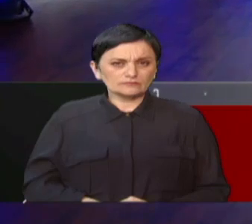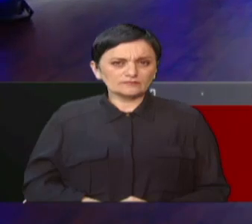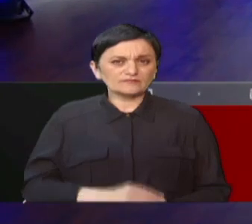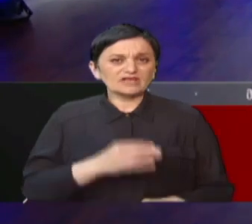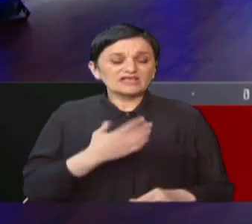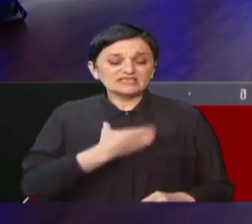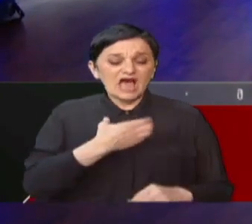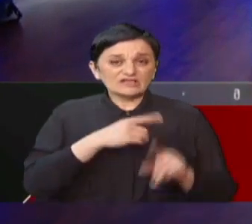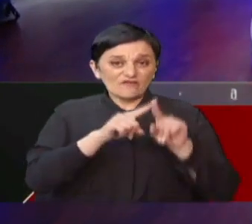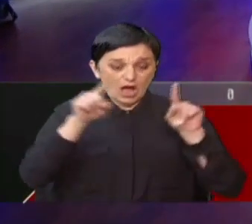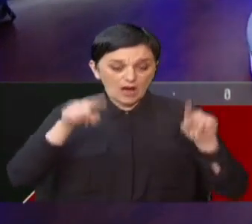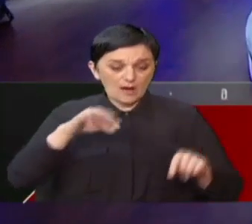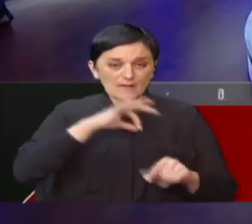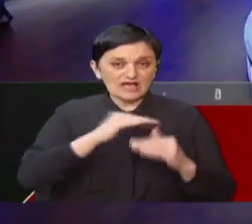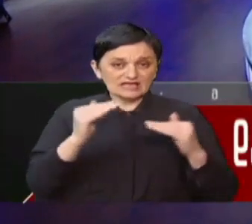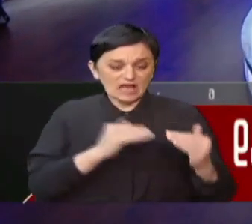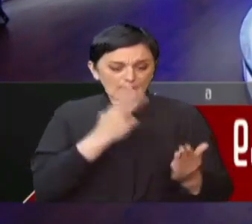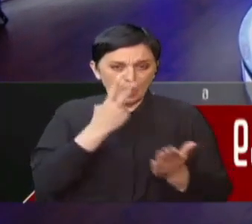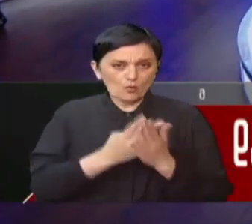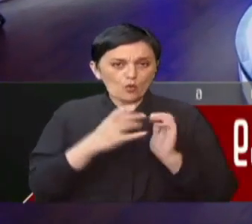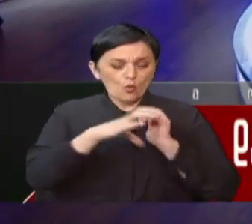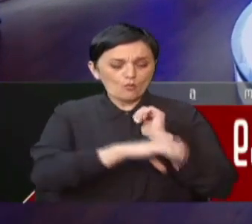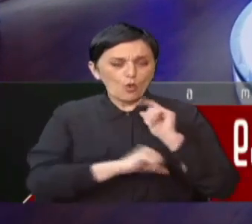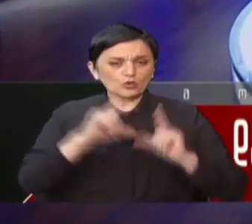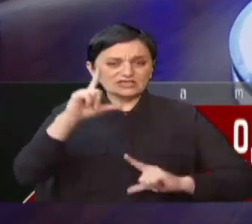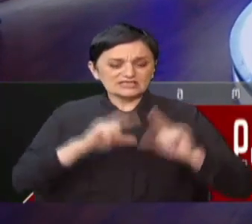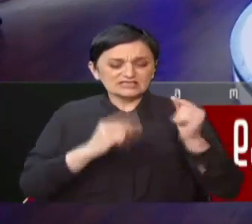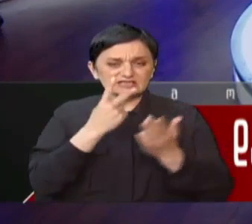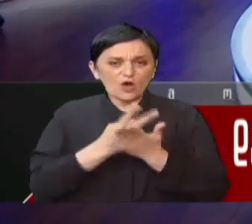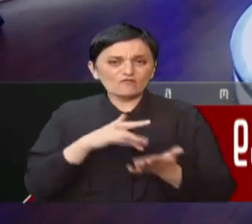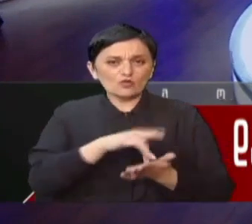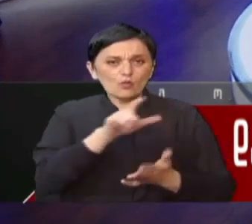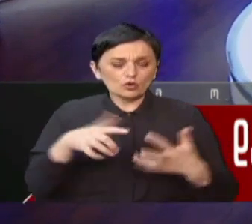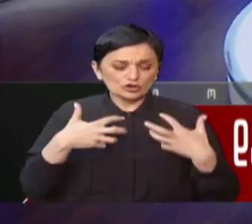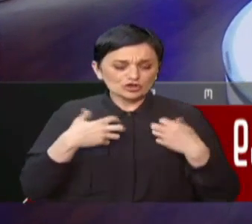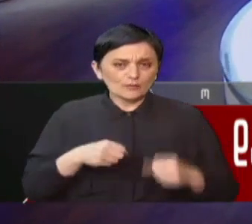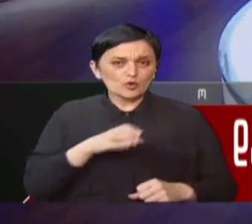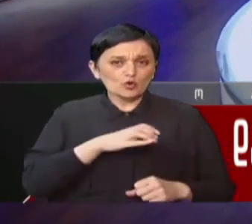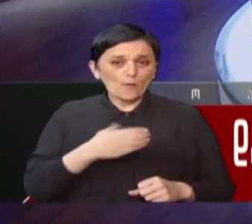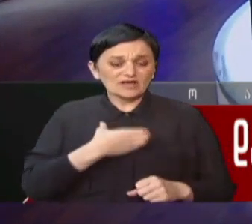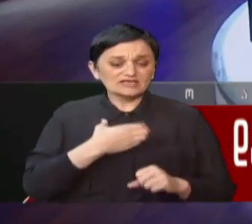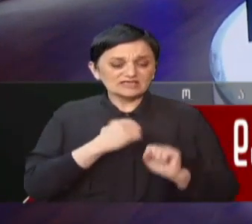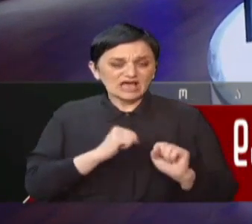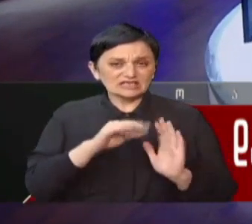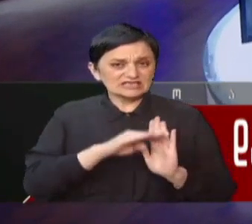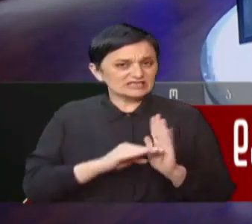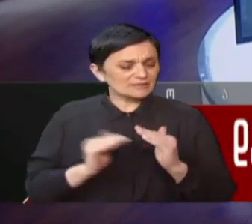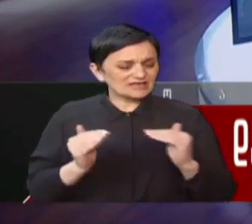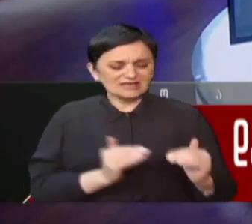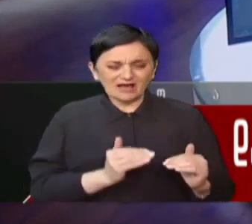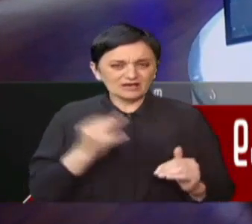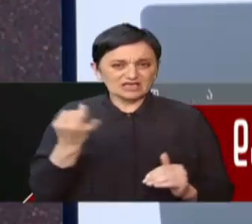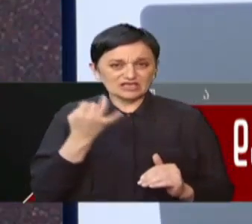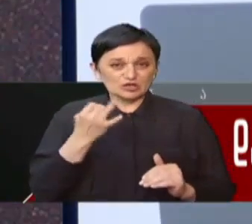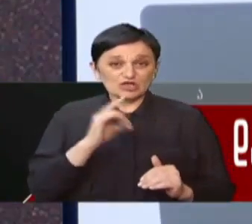სადაზღვევო პაკეტებით სარგებლობის დაბალი მაჩვენებელი ბოლო წლების სტატისტიკა აჩვენებს, რომ მოქალაქეები ჯანმრთელობის და ქონების დაზღვევის სისტემით ნაკლებად